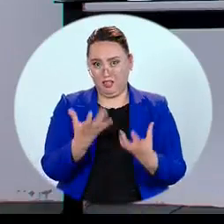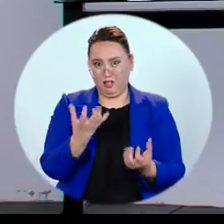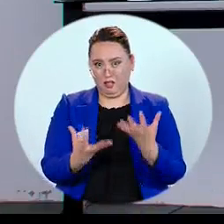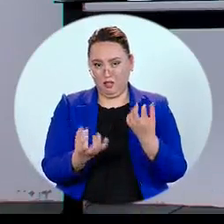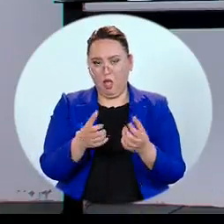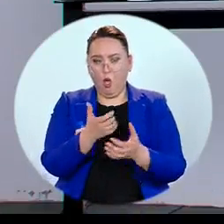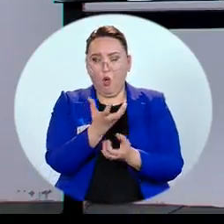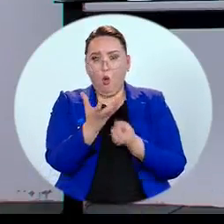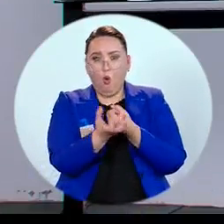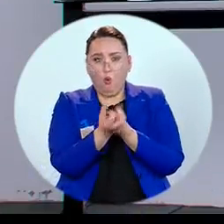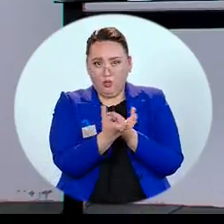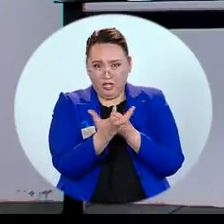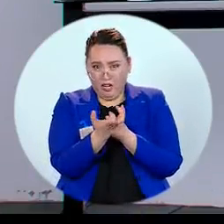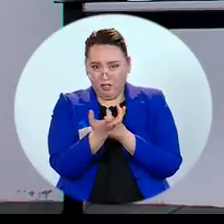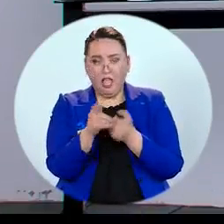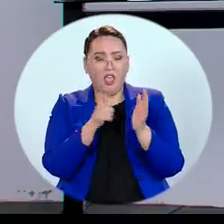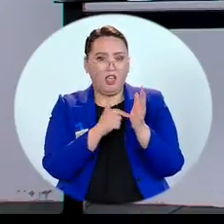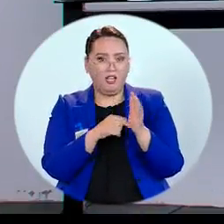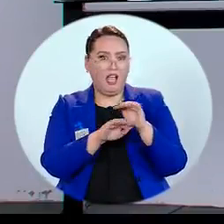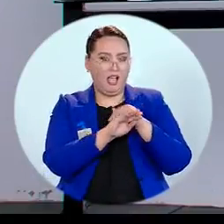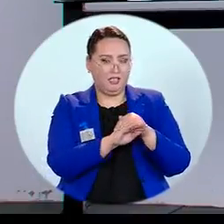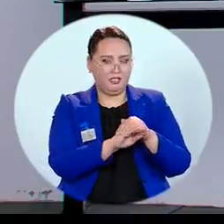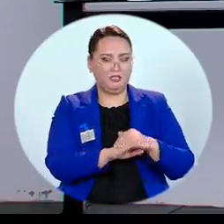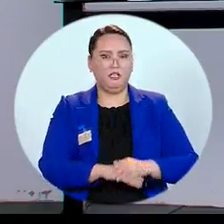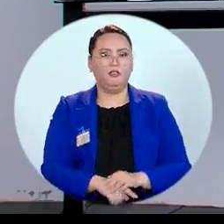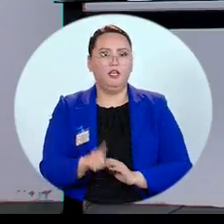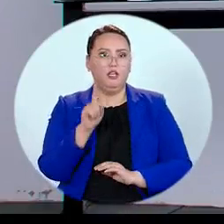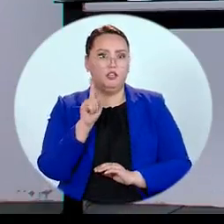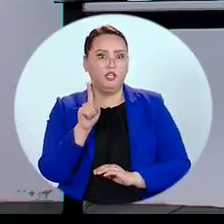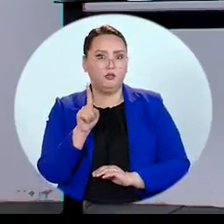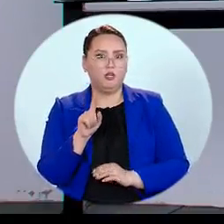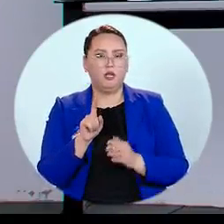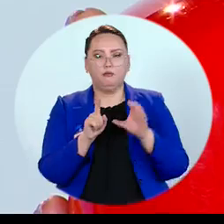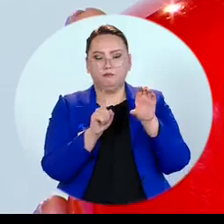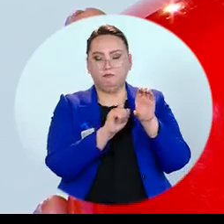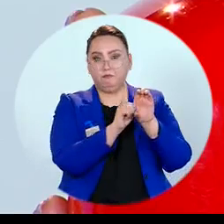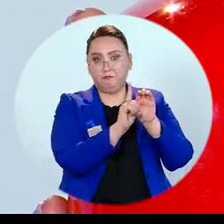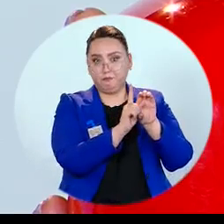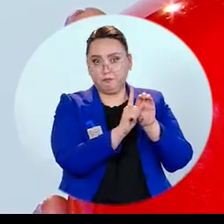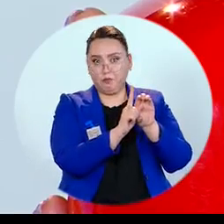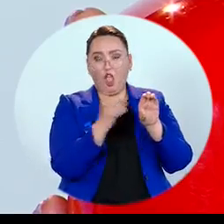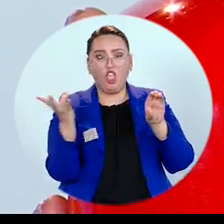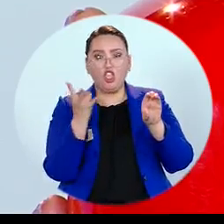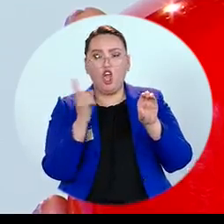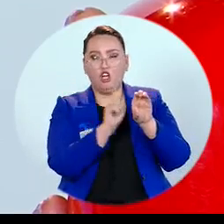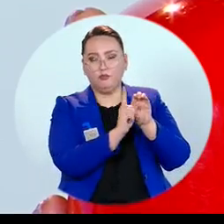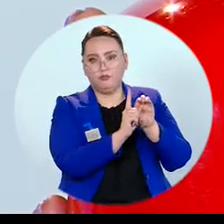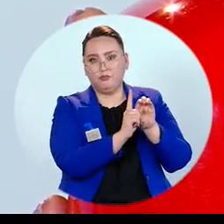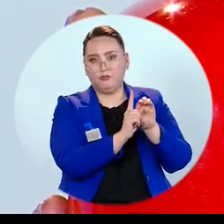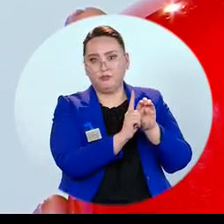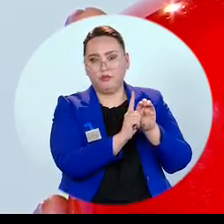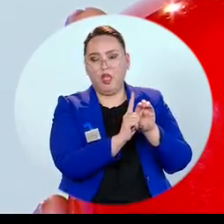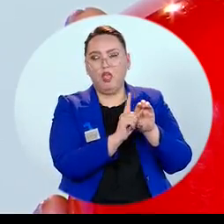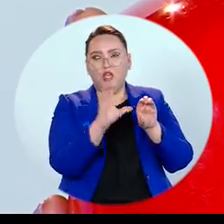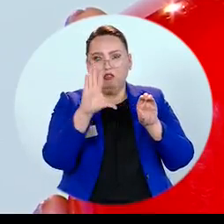унтраа гуриг хэргэлих болон хадгалхта бидни ахарх шарлахтай зүйл негдөгөрт монометрийн заалд. Зүү ногоондер заач ахуид